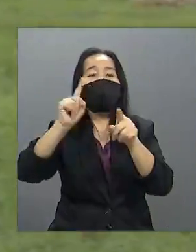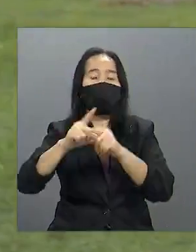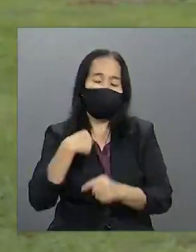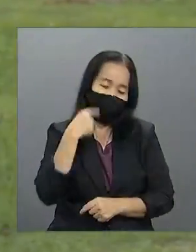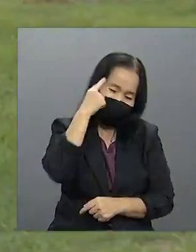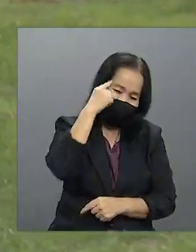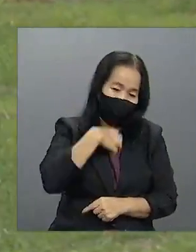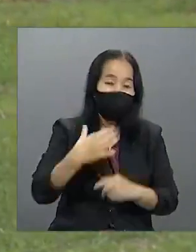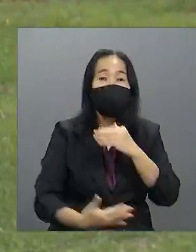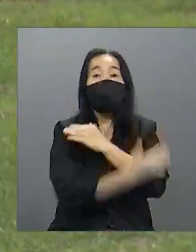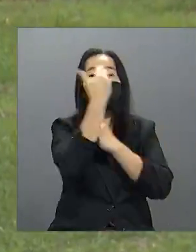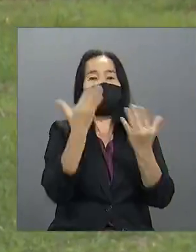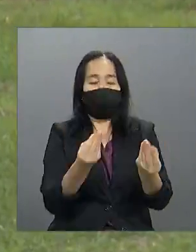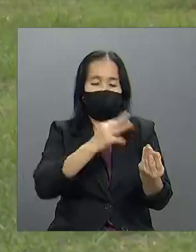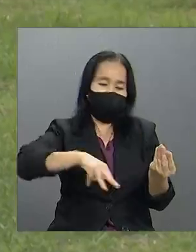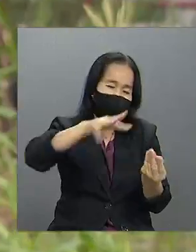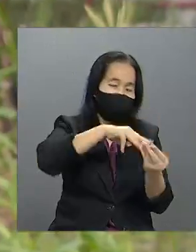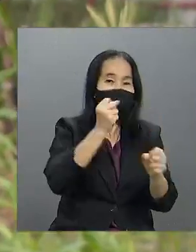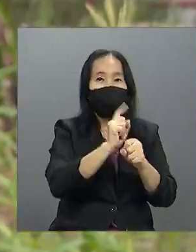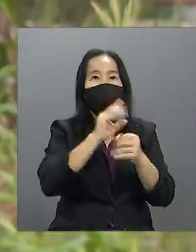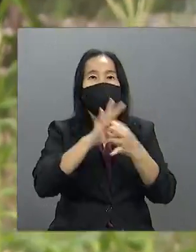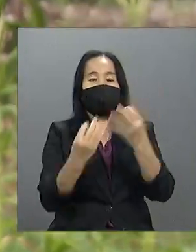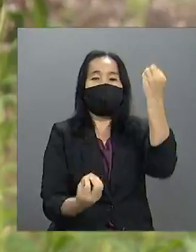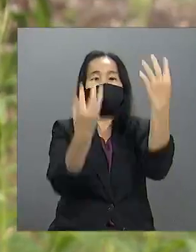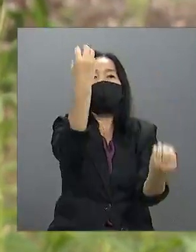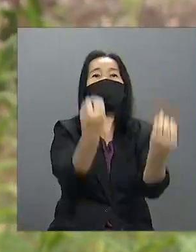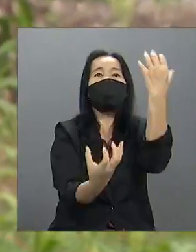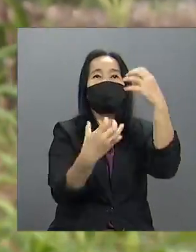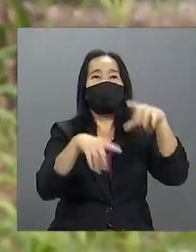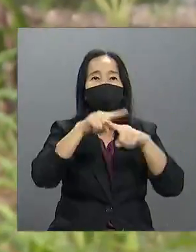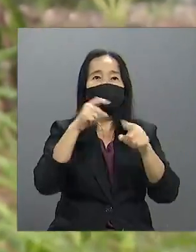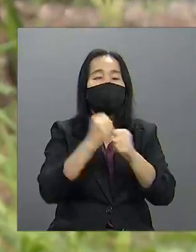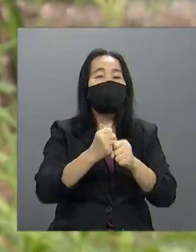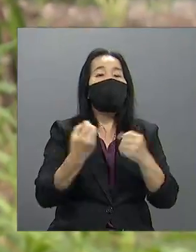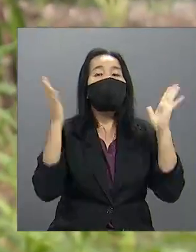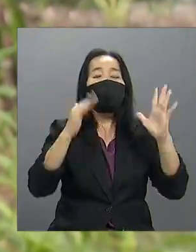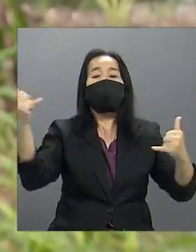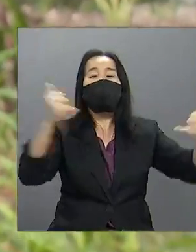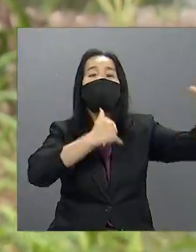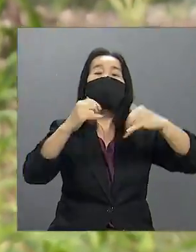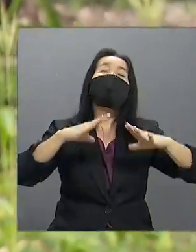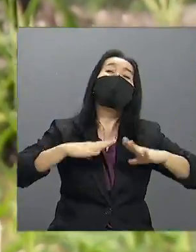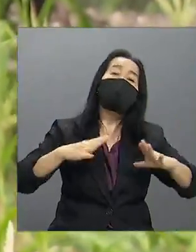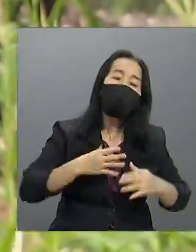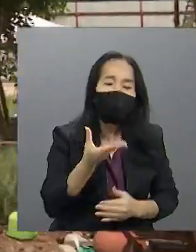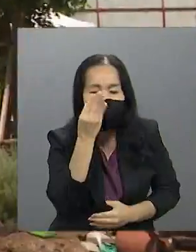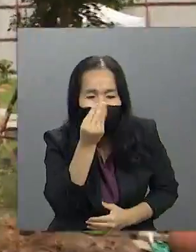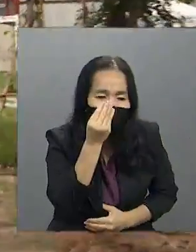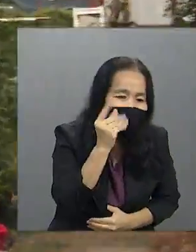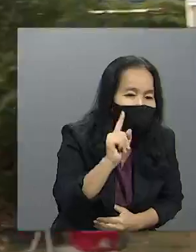งเนี้ยให้เป็น Urban Farming นั่นคือเป็นฟาร์มในเมืองให้คนได้มาพักผ่อนได้มาเรียนรู้การทำการเกษตรอะไรเงี้